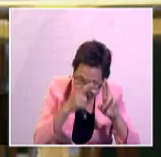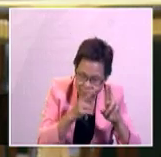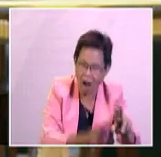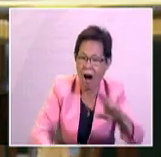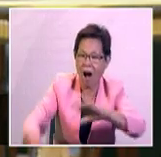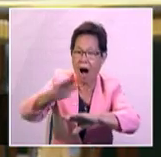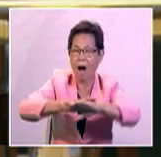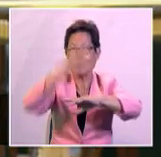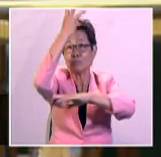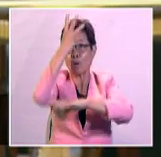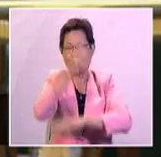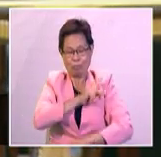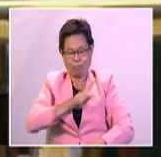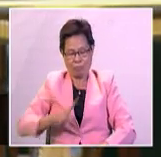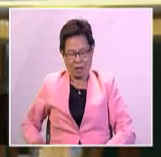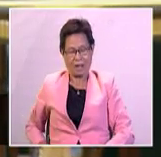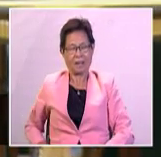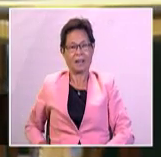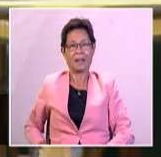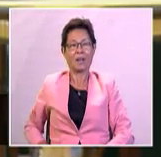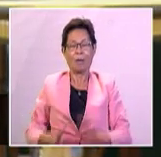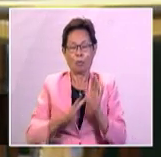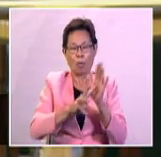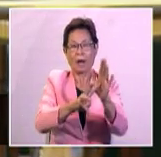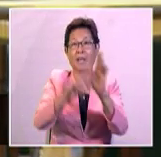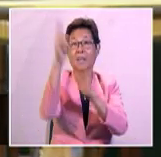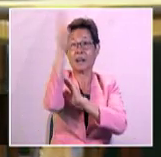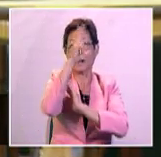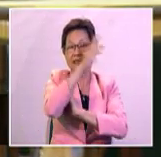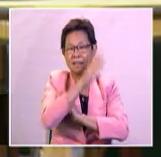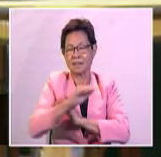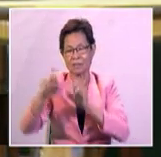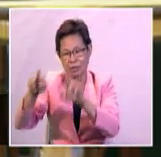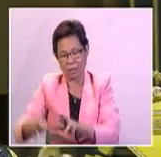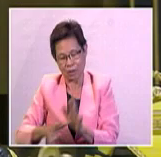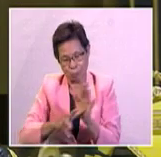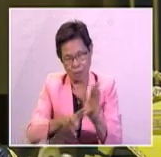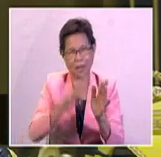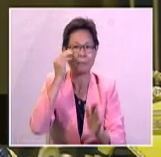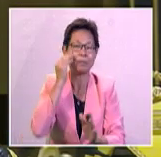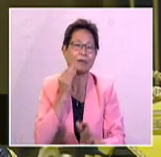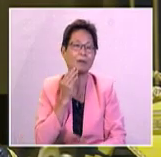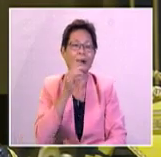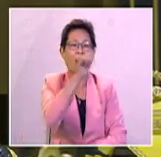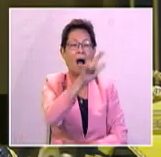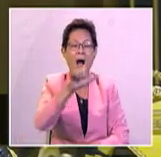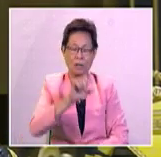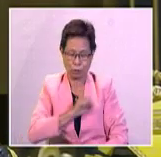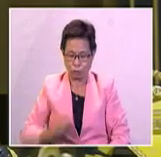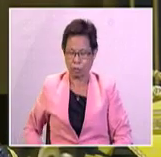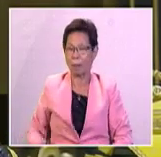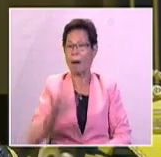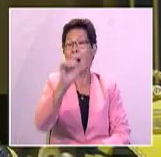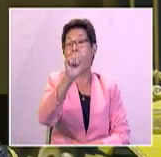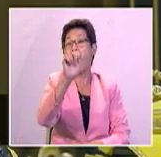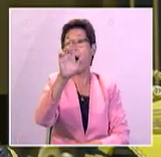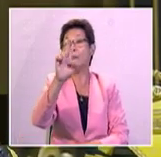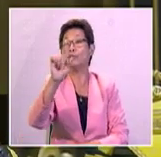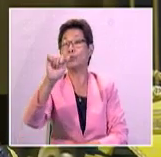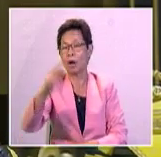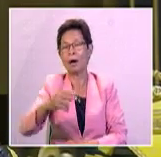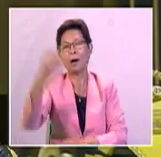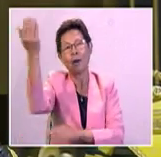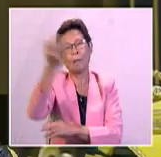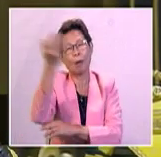atas pertabalan Seri Paduka sebagai mewakili kerajaan dan rakyat. Al-Sultan Abdullah kemudian berkenan menyampaikan